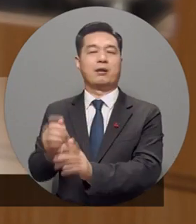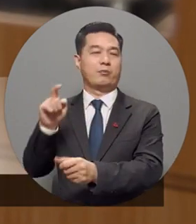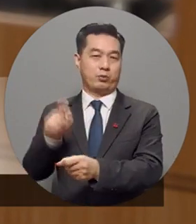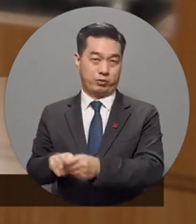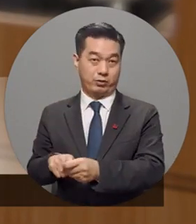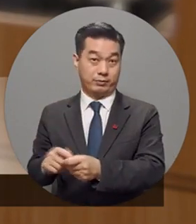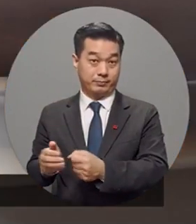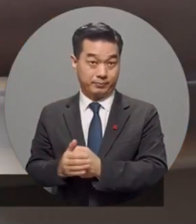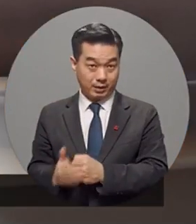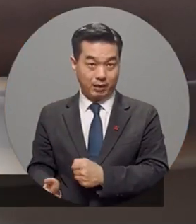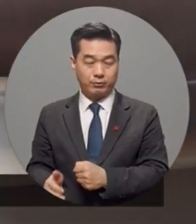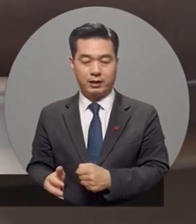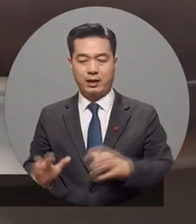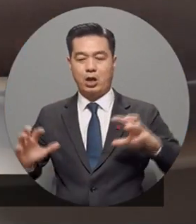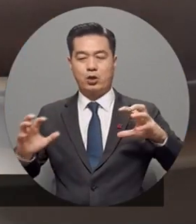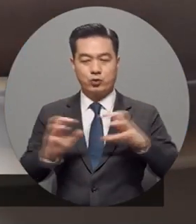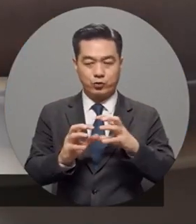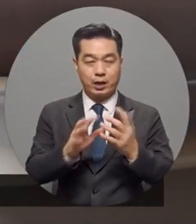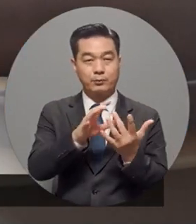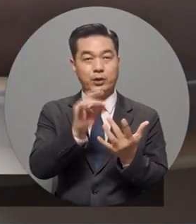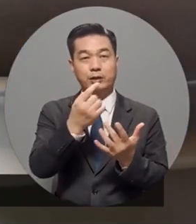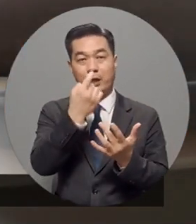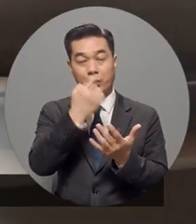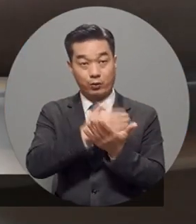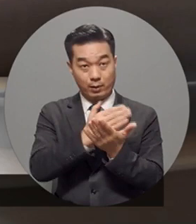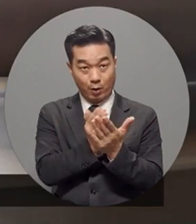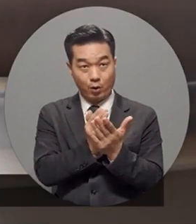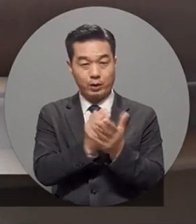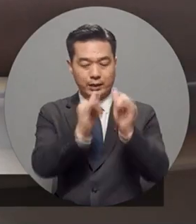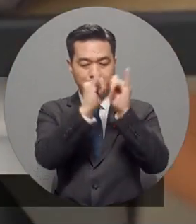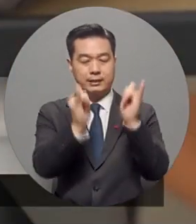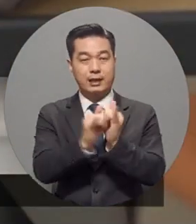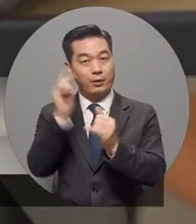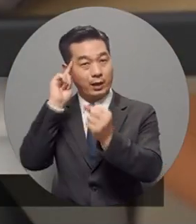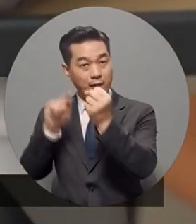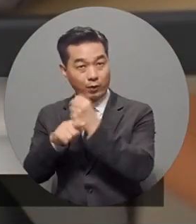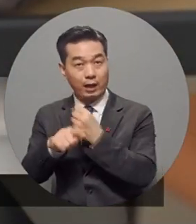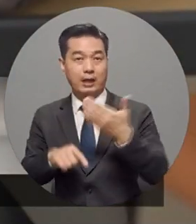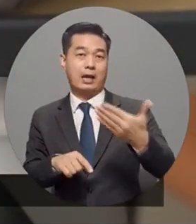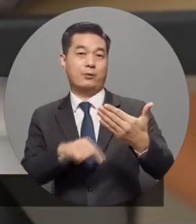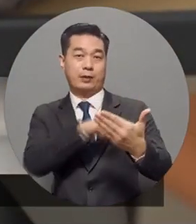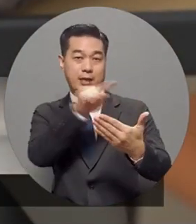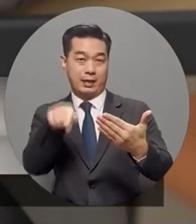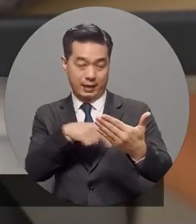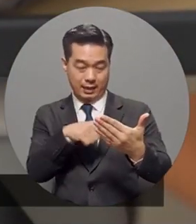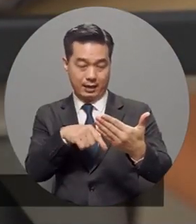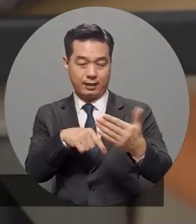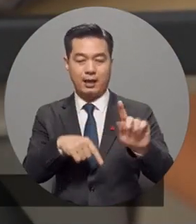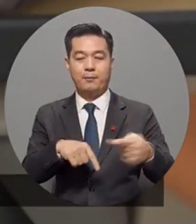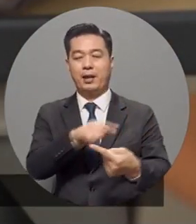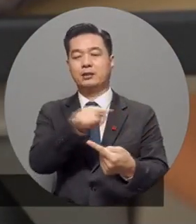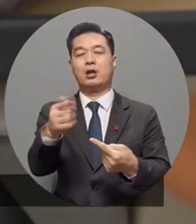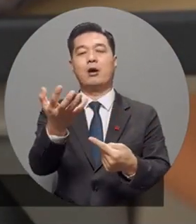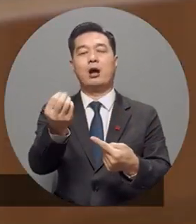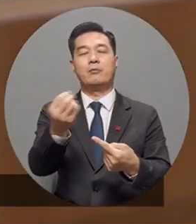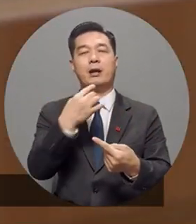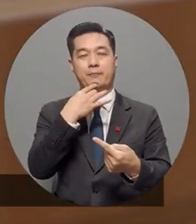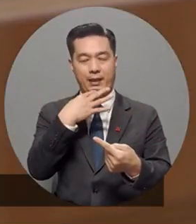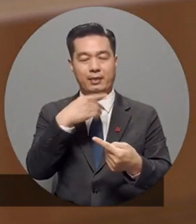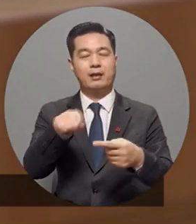권고안대로 융합 선택 과목 중 사회, 과학 9개 과목은 상대평가 병기 없이 절대평가만 하기로